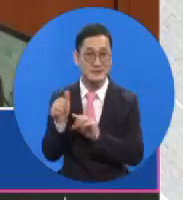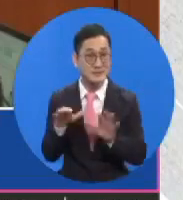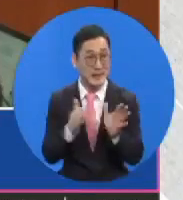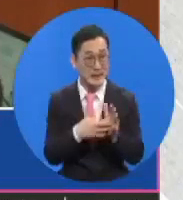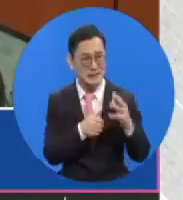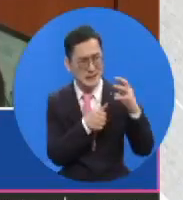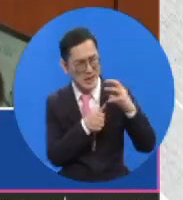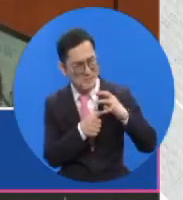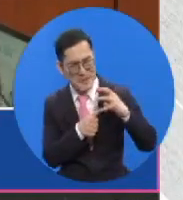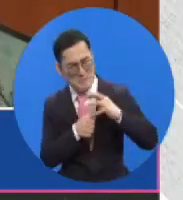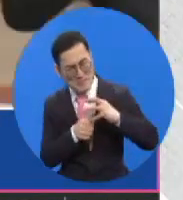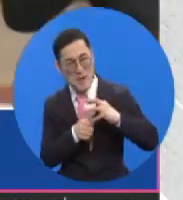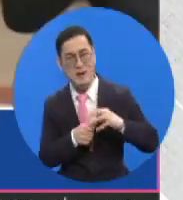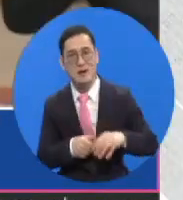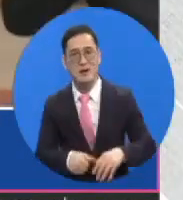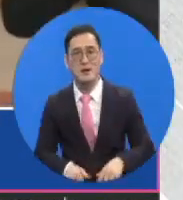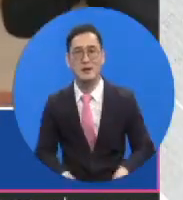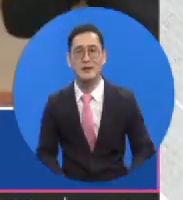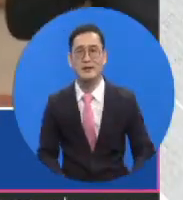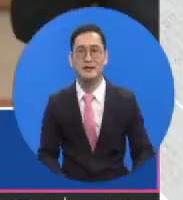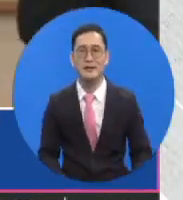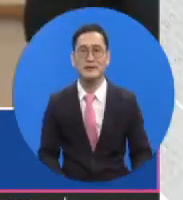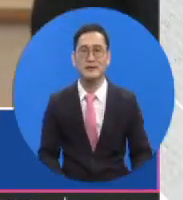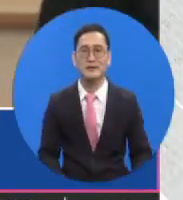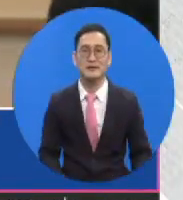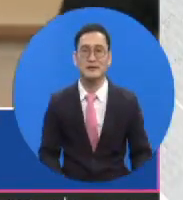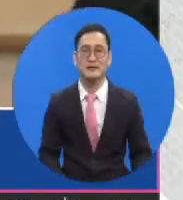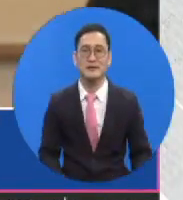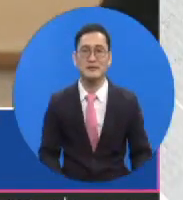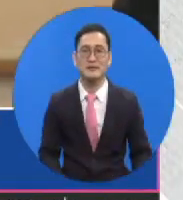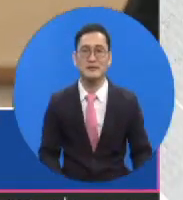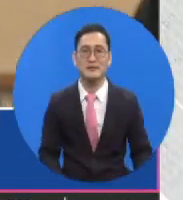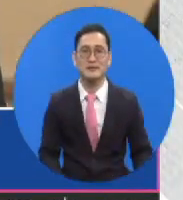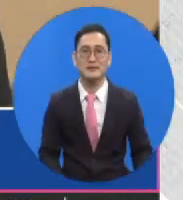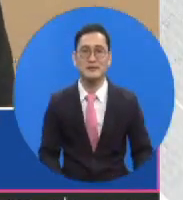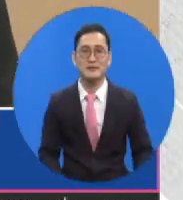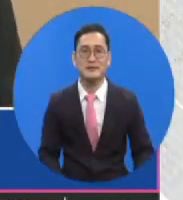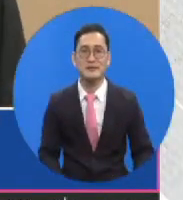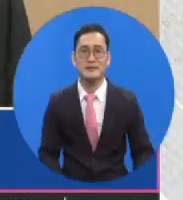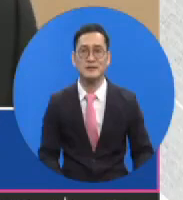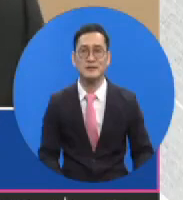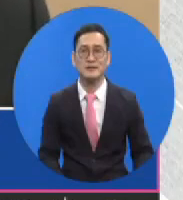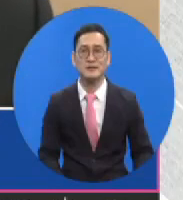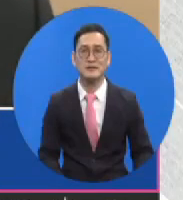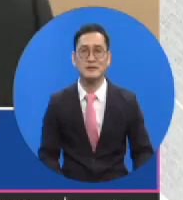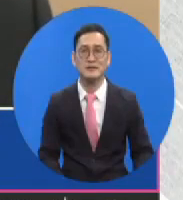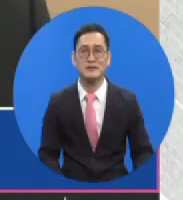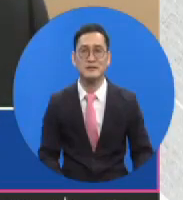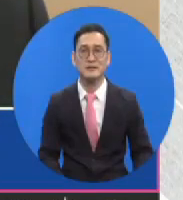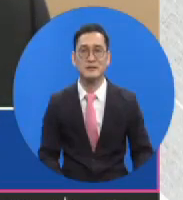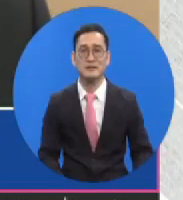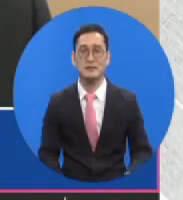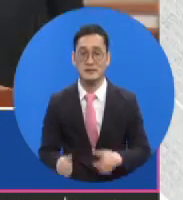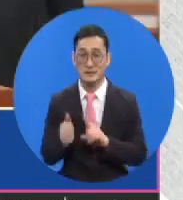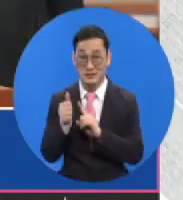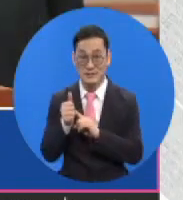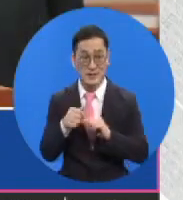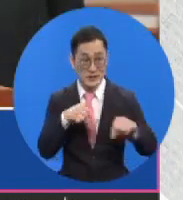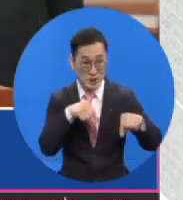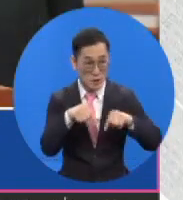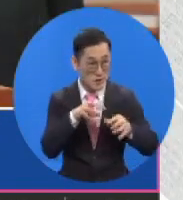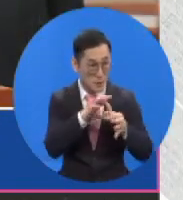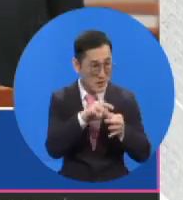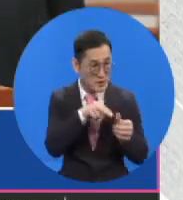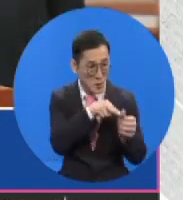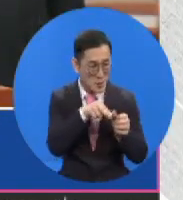있고 자기가 총장이면 사실은 정치의 어떤 핵심적인 것을 다 읽을 수 있는 위치 아닙니까? 정보도 많이 들어오고. 그